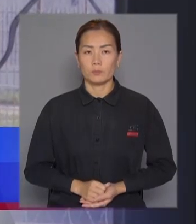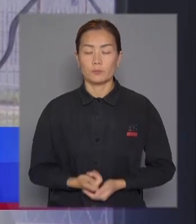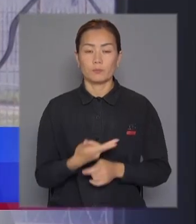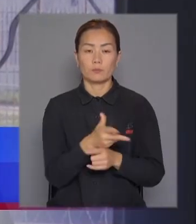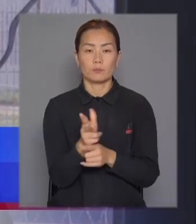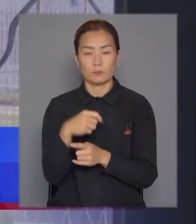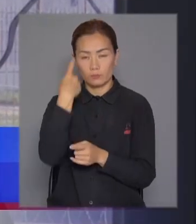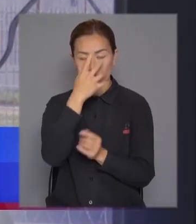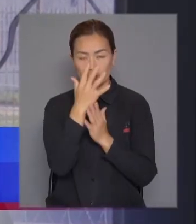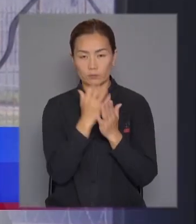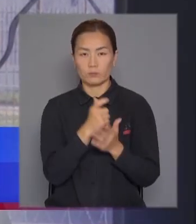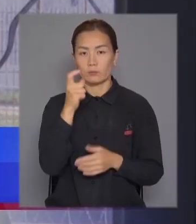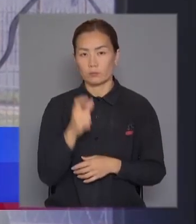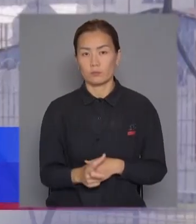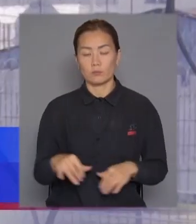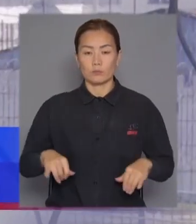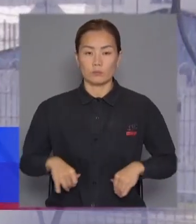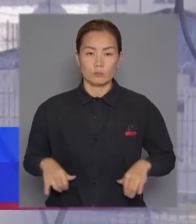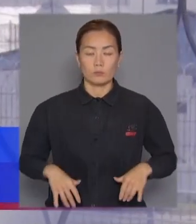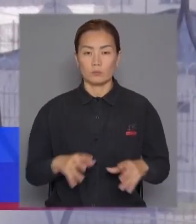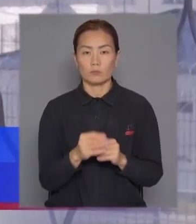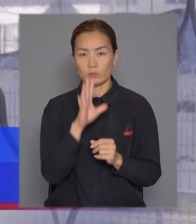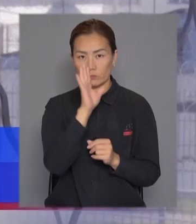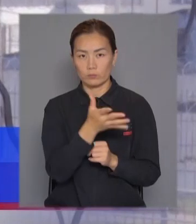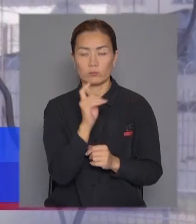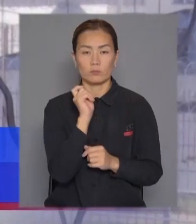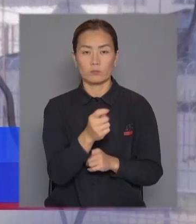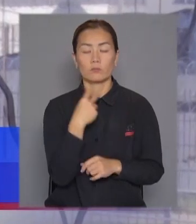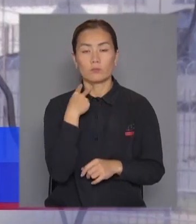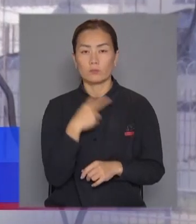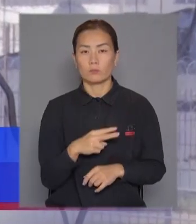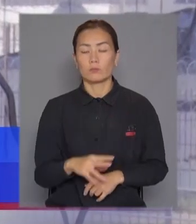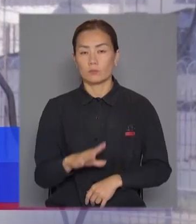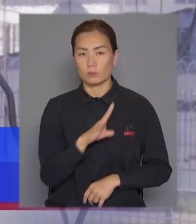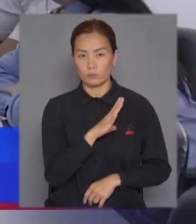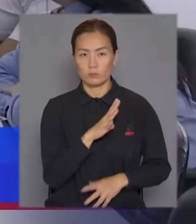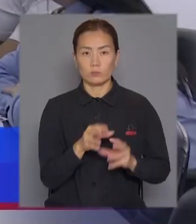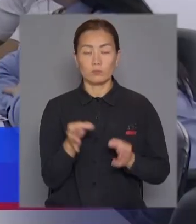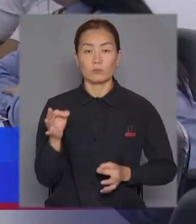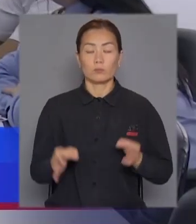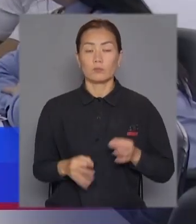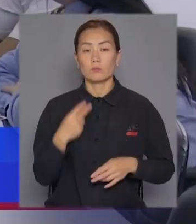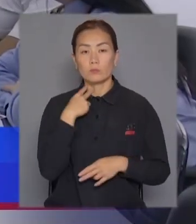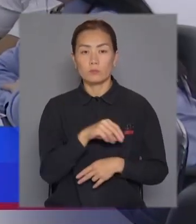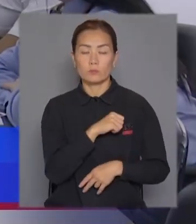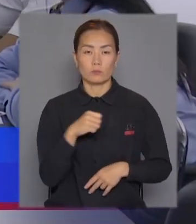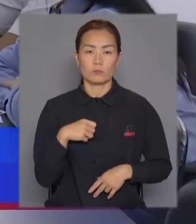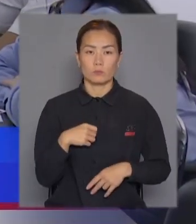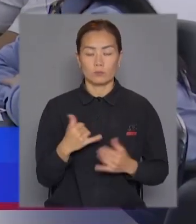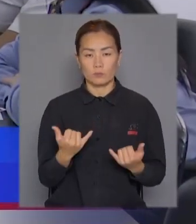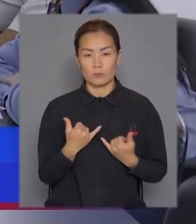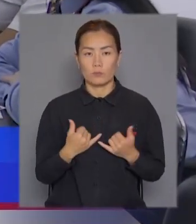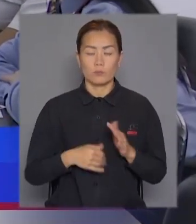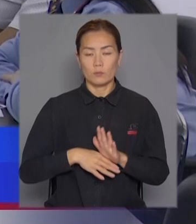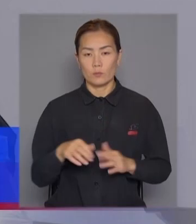Камерадан бет жүзін жасырған бұл азамат бұзақылық бабы бойынша 5 жыл мерзімге бас бостандығынан айырылған. Сотталушы түрмеде өзіне жақсы қырынан